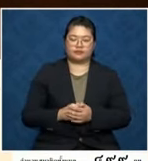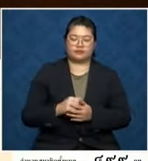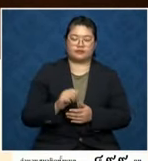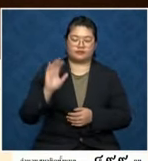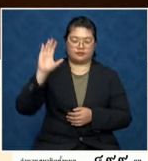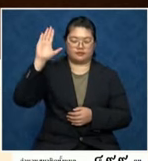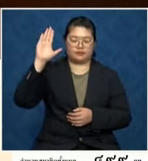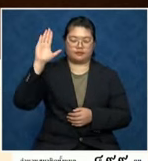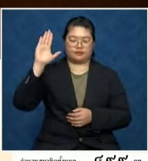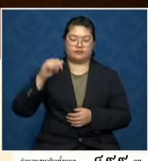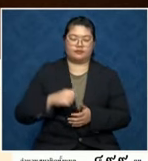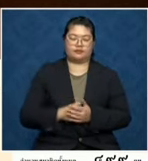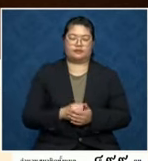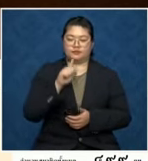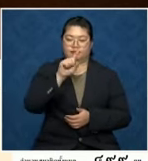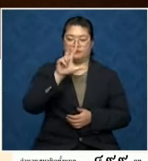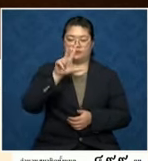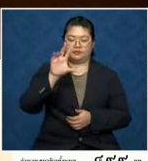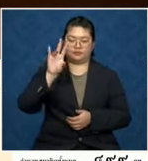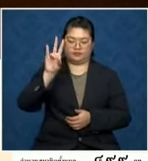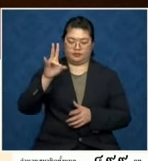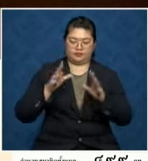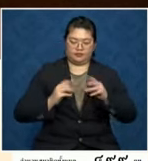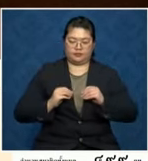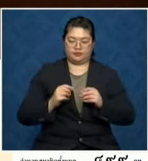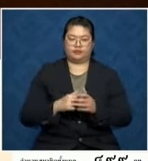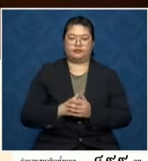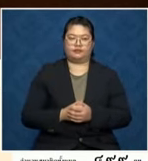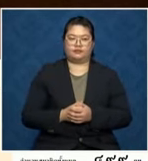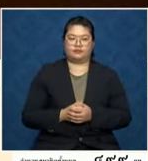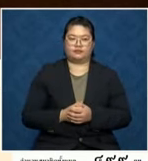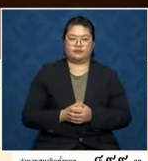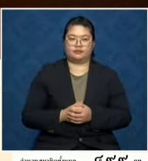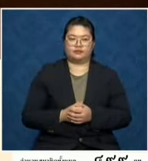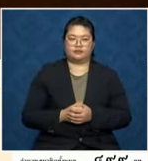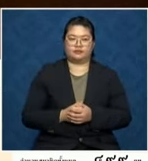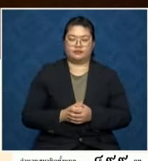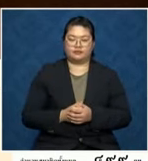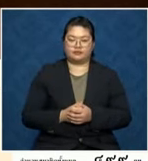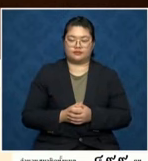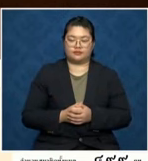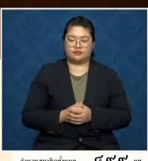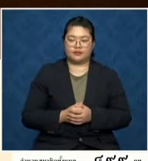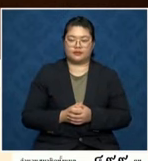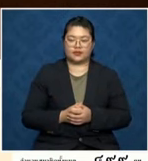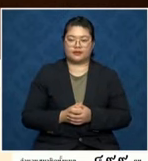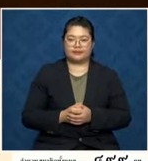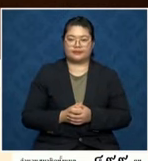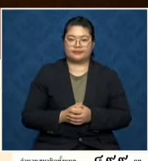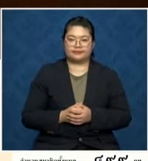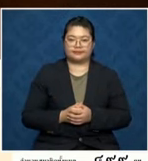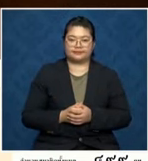อิ่มใจ137รับหลักการครับ 137รับหลักการครับ